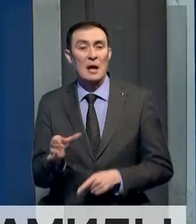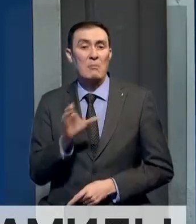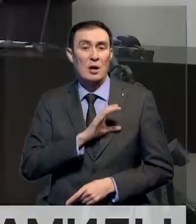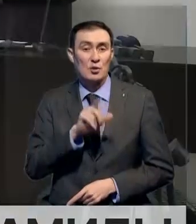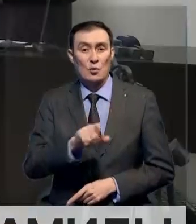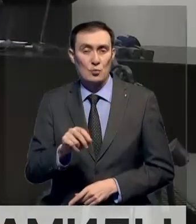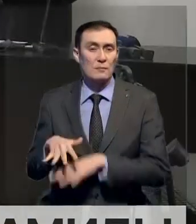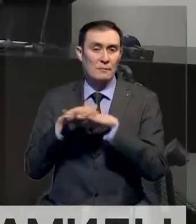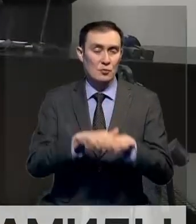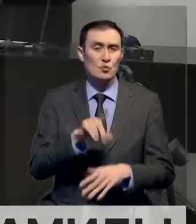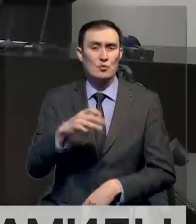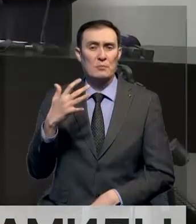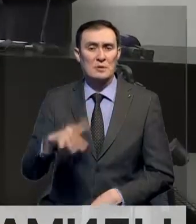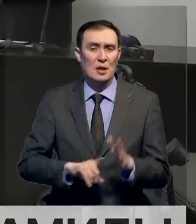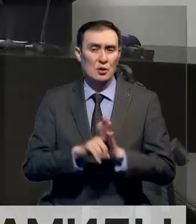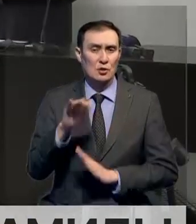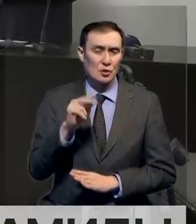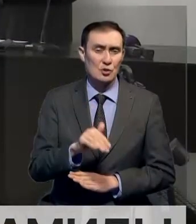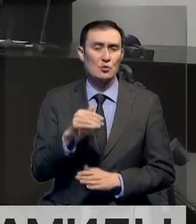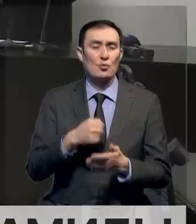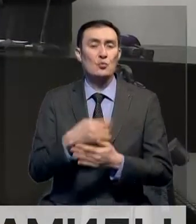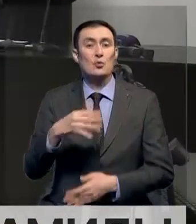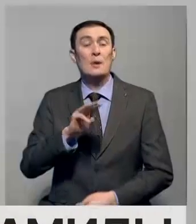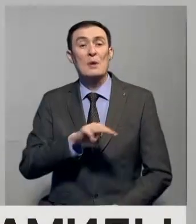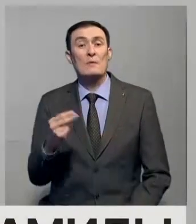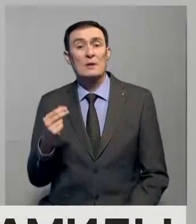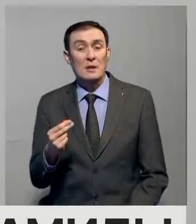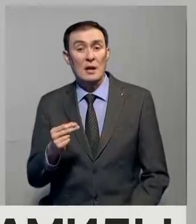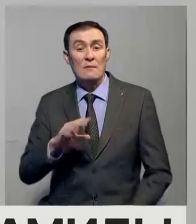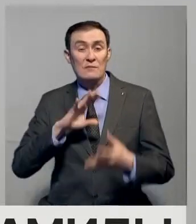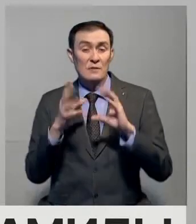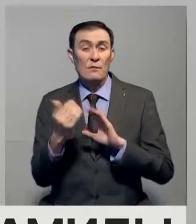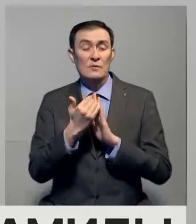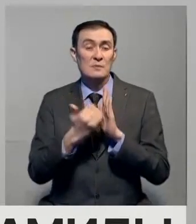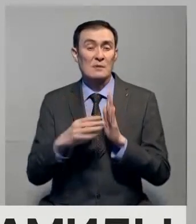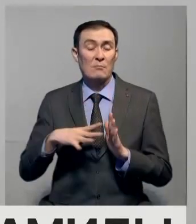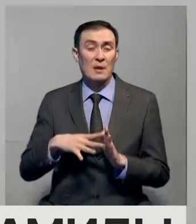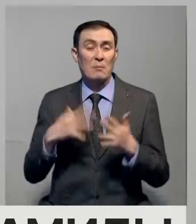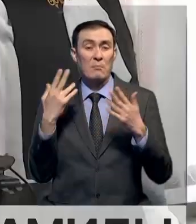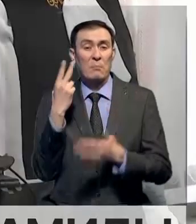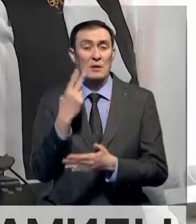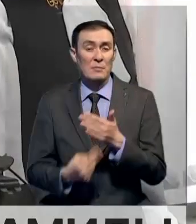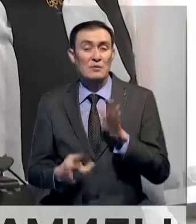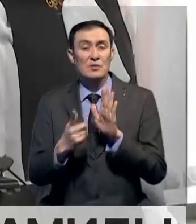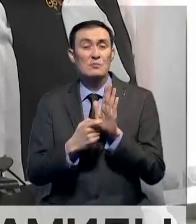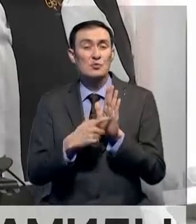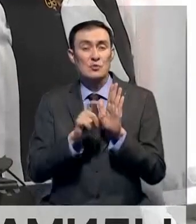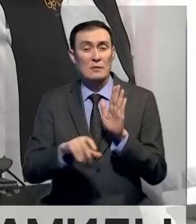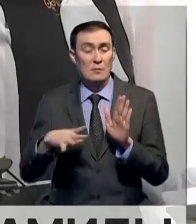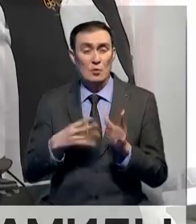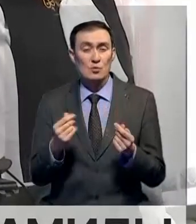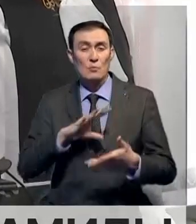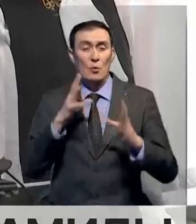быстрое обогащение люди вносили от 150 тысяч до 40 миллионов тенге всего в списках потерпевших больше 700 человек